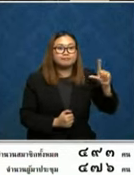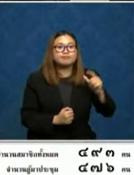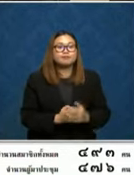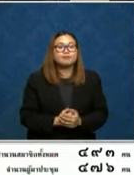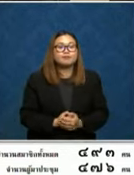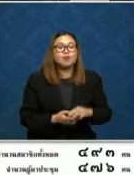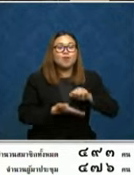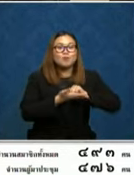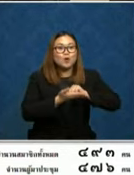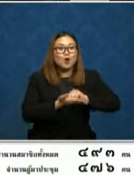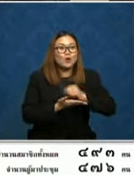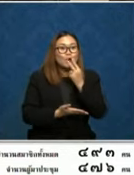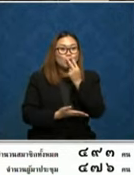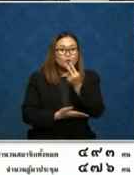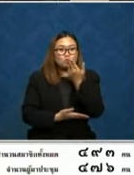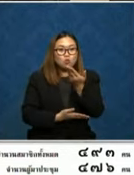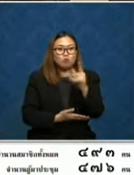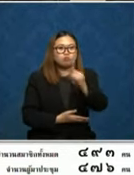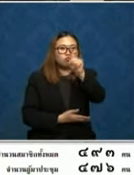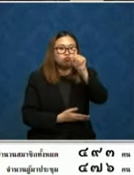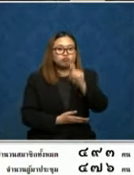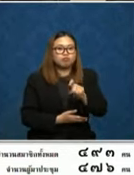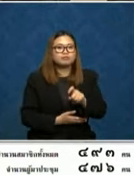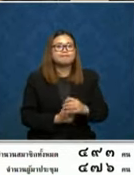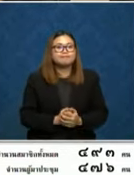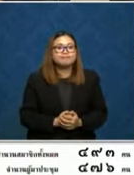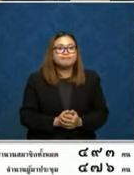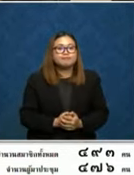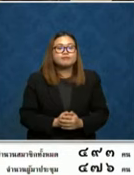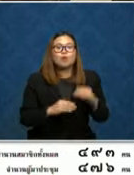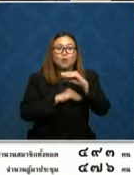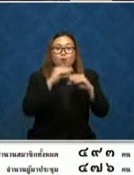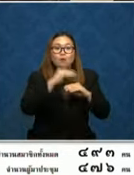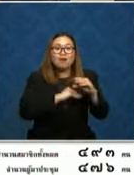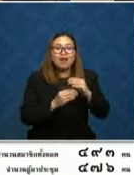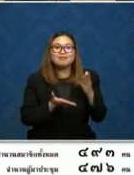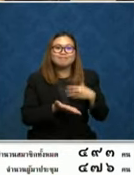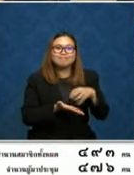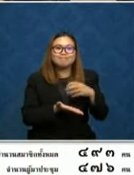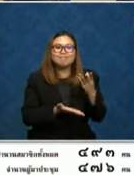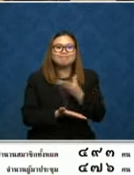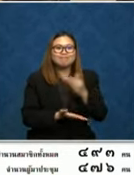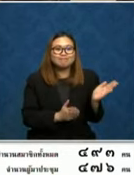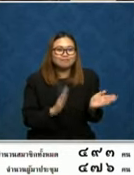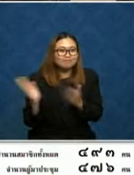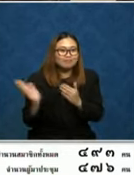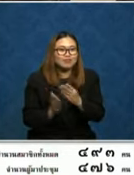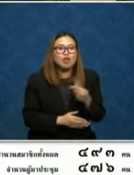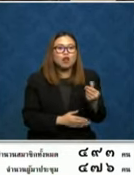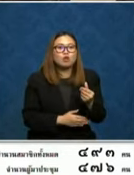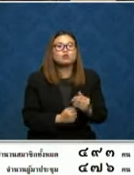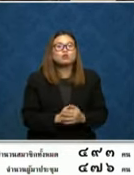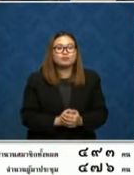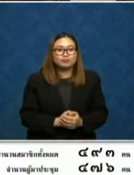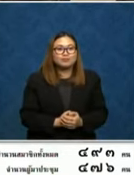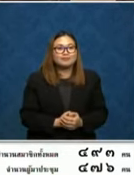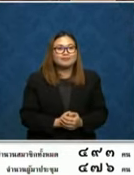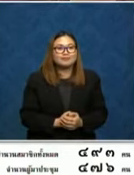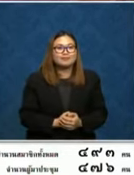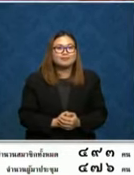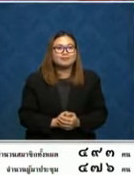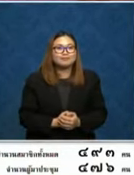ริการแล้วก็ตั้งคำถามนะครับอีกโครงการนึงผมจะไปเร็วๆนะครับก็คือสัมภาษามิตรครับท่านประธานมีรายการที่สำคัญ